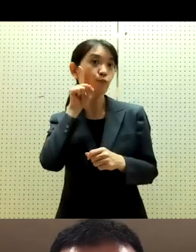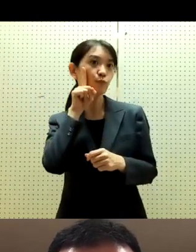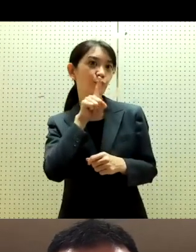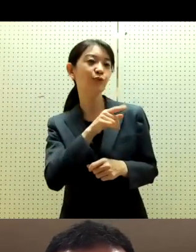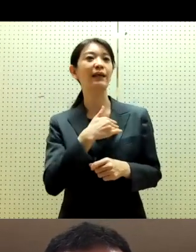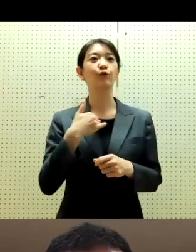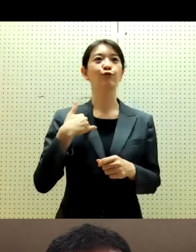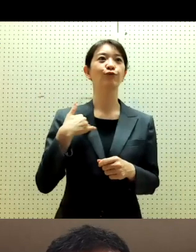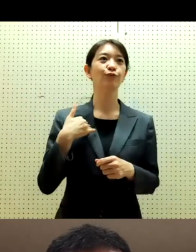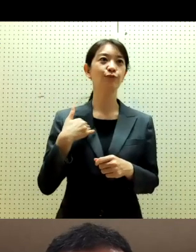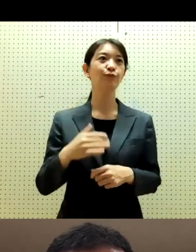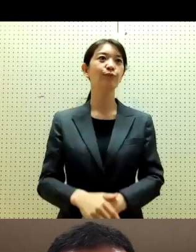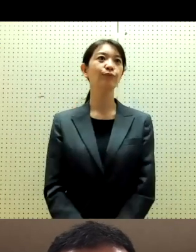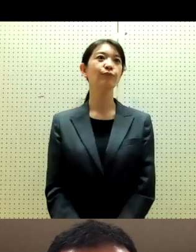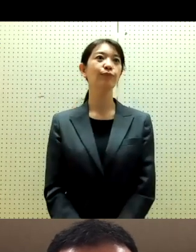ました。